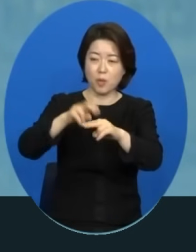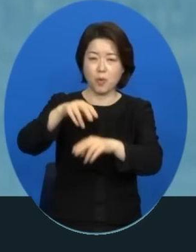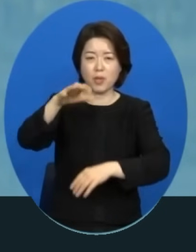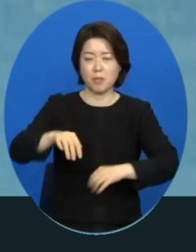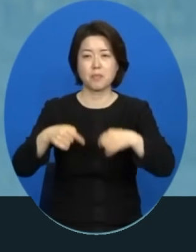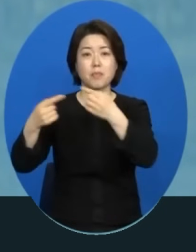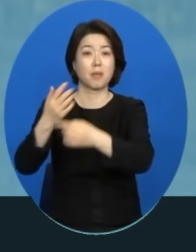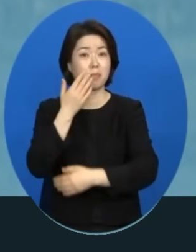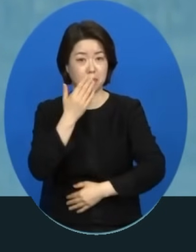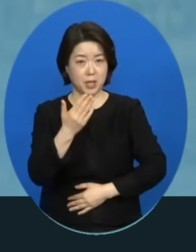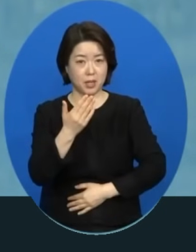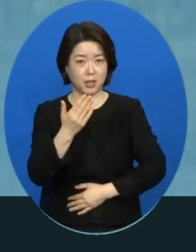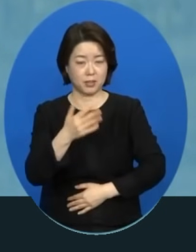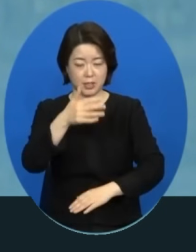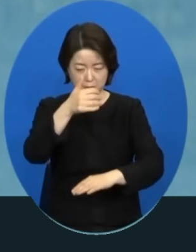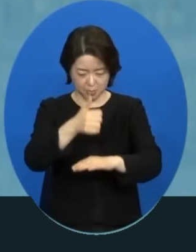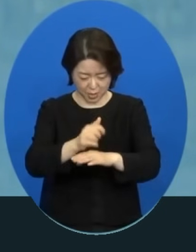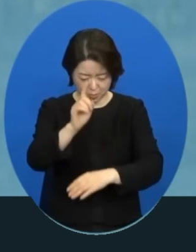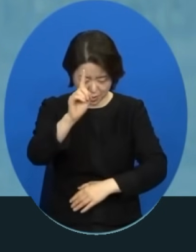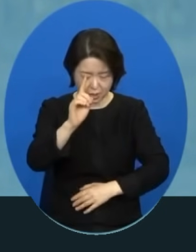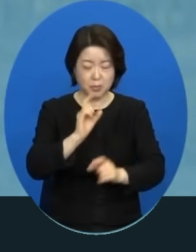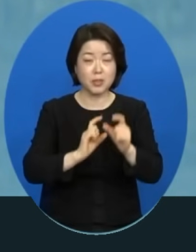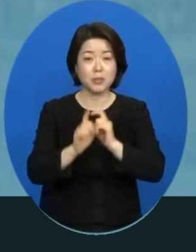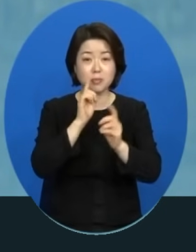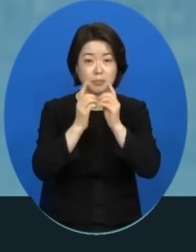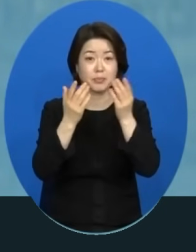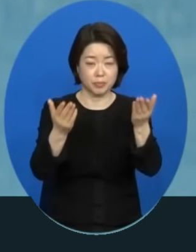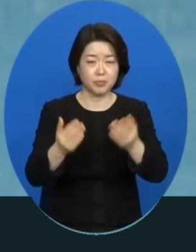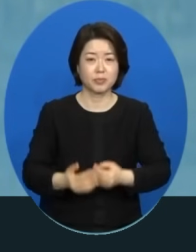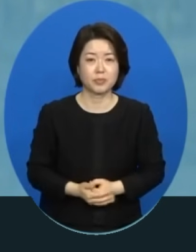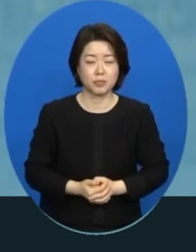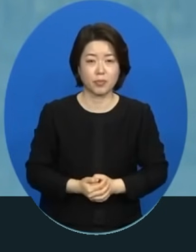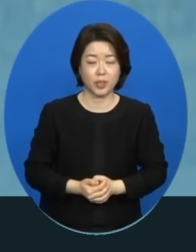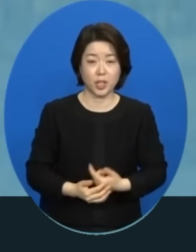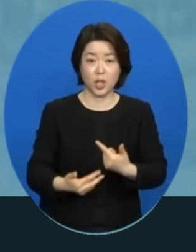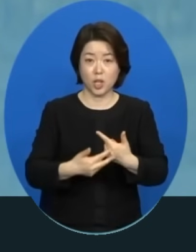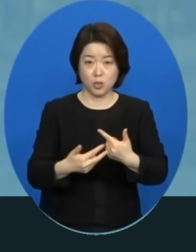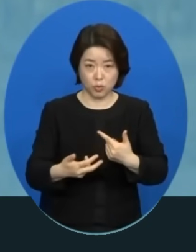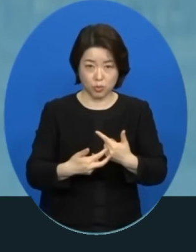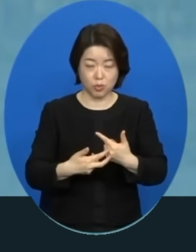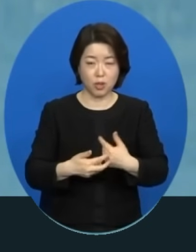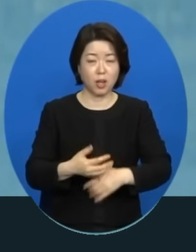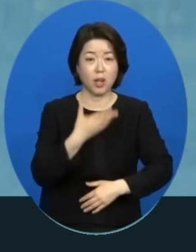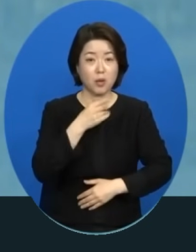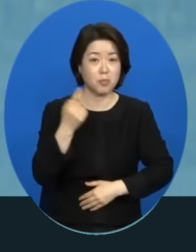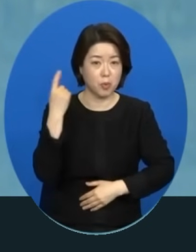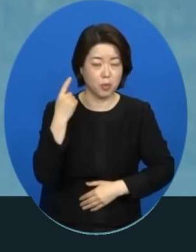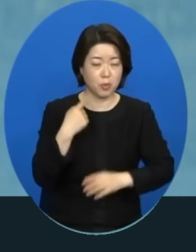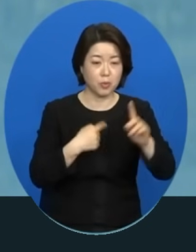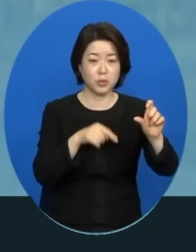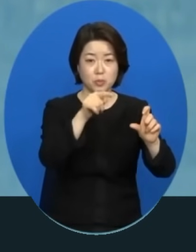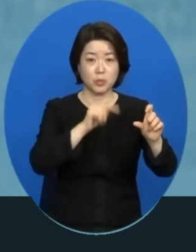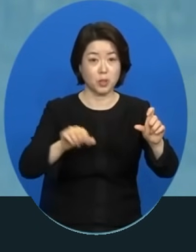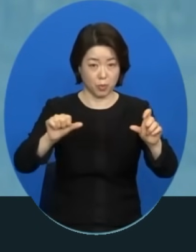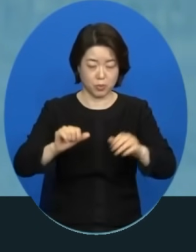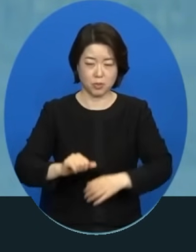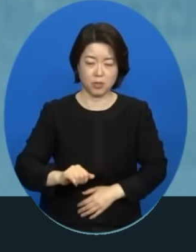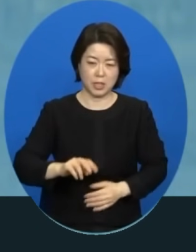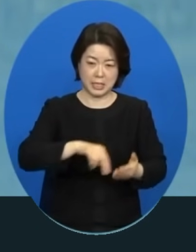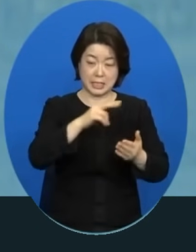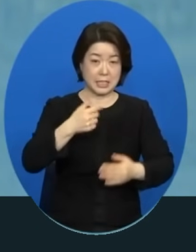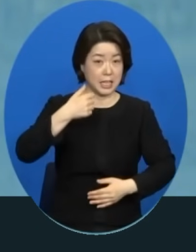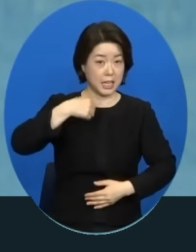것이죠. 마지막으로 하나만 더 얘기하고 마칠게요. 여러분, 누가복음 15장에 탕자가 돌아왔을 때